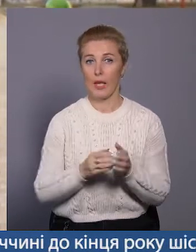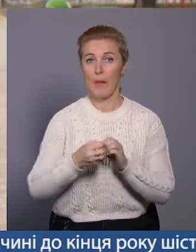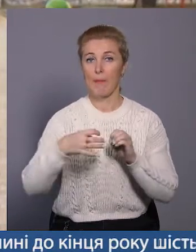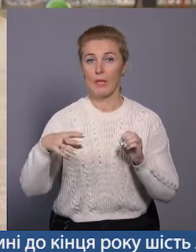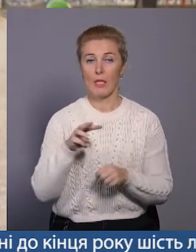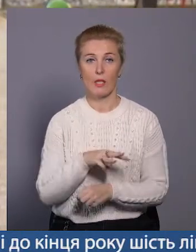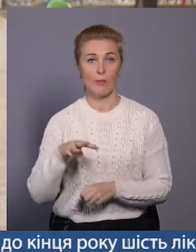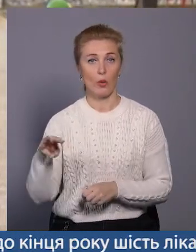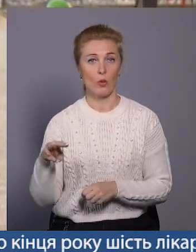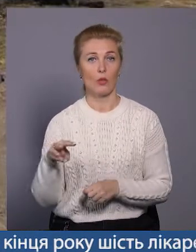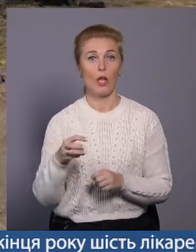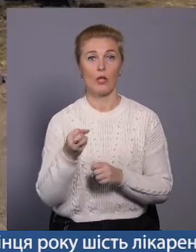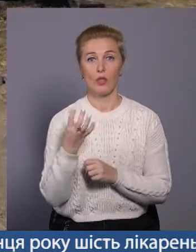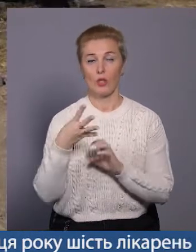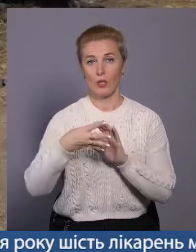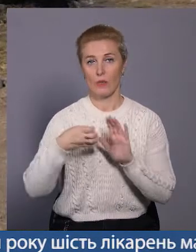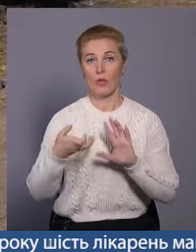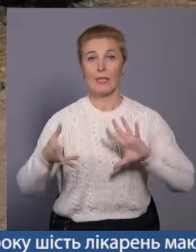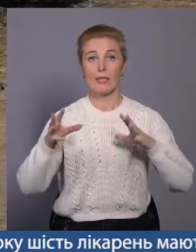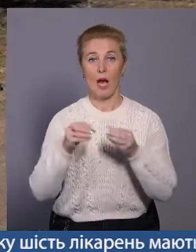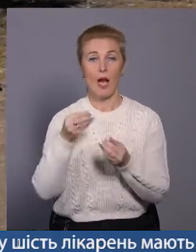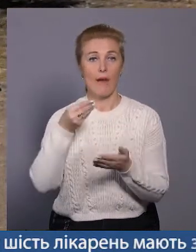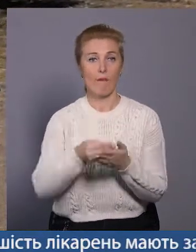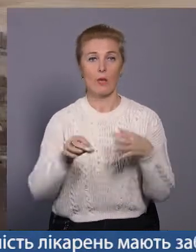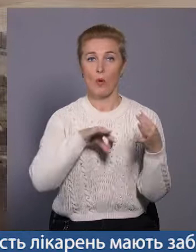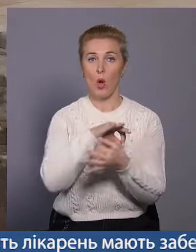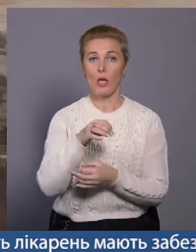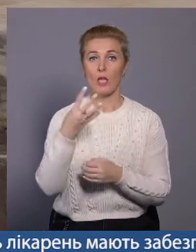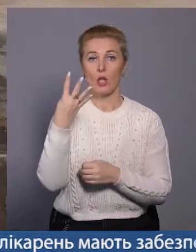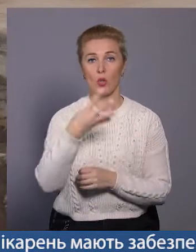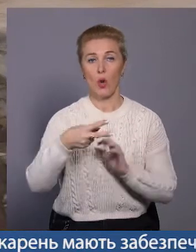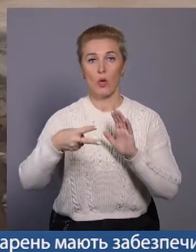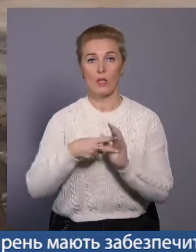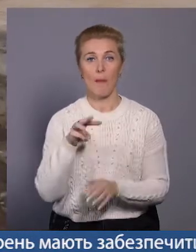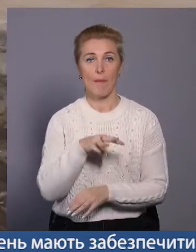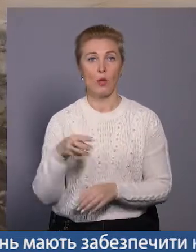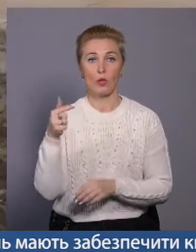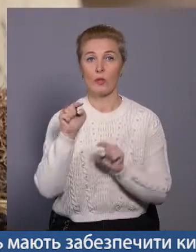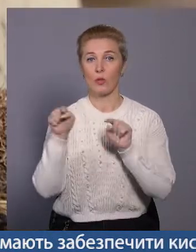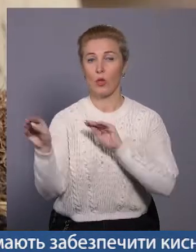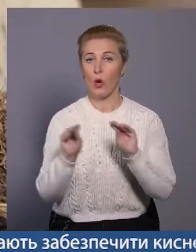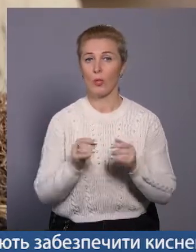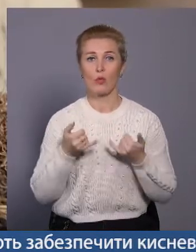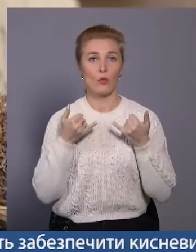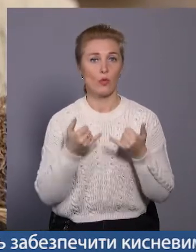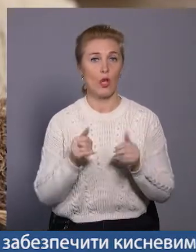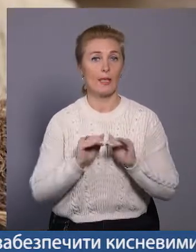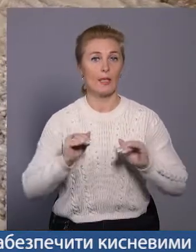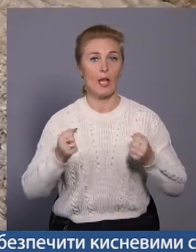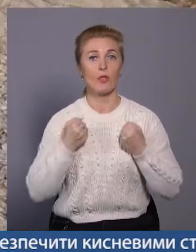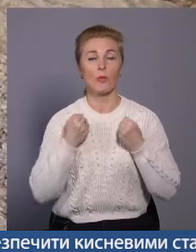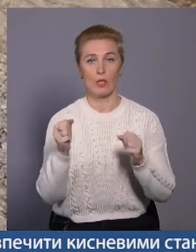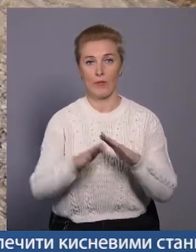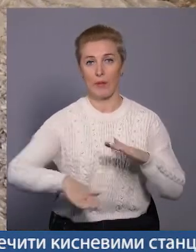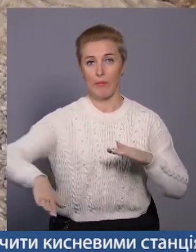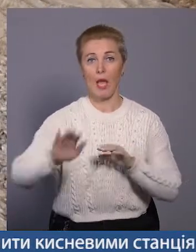мільйонів, 14900. Загальна вартість проєкту – 47 мільйонів гривень. Тут облаштують сучасний дитячий та спортивний